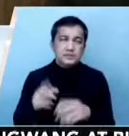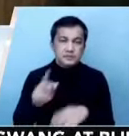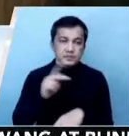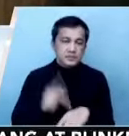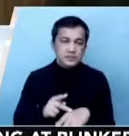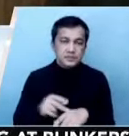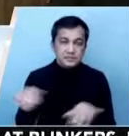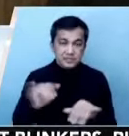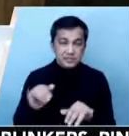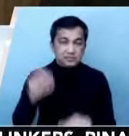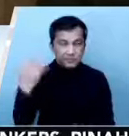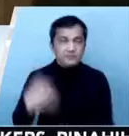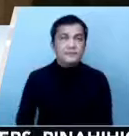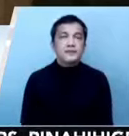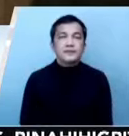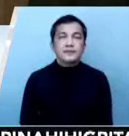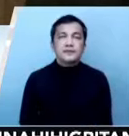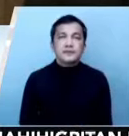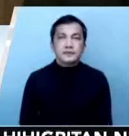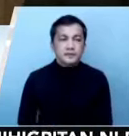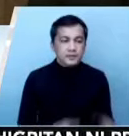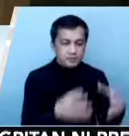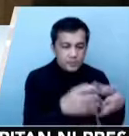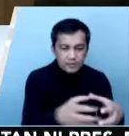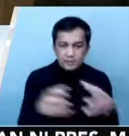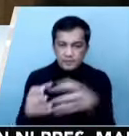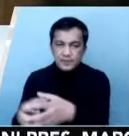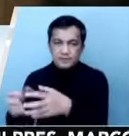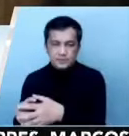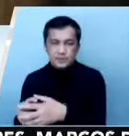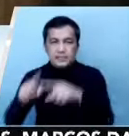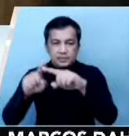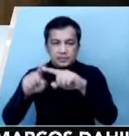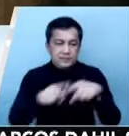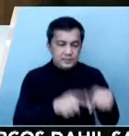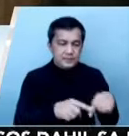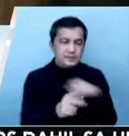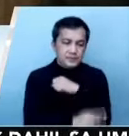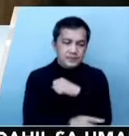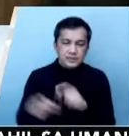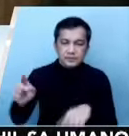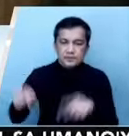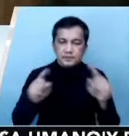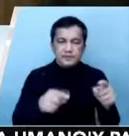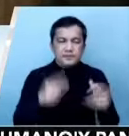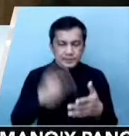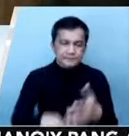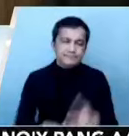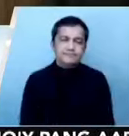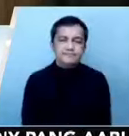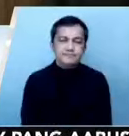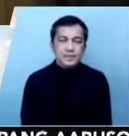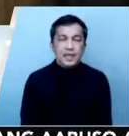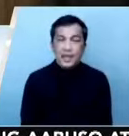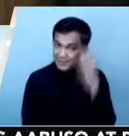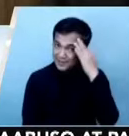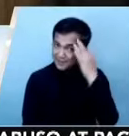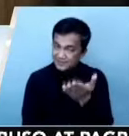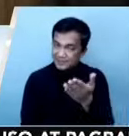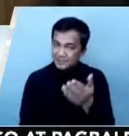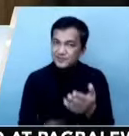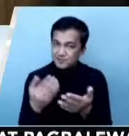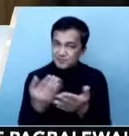It's on a per province basis. Alam naman natin, iba-iba ang presyo ng palay sa iba't ibang lugar. So, yun yung isang bago ngayon, no?